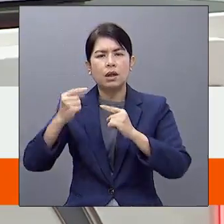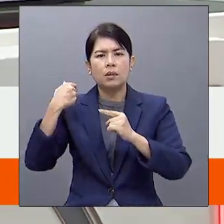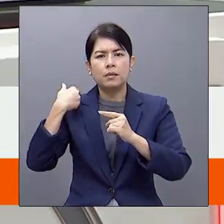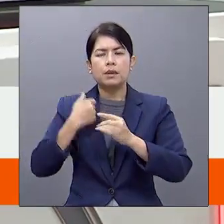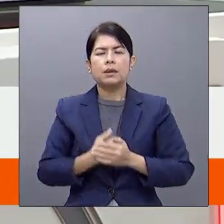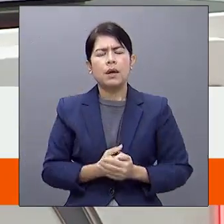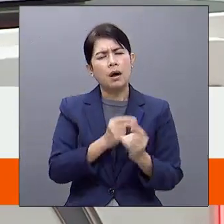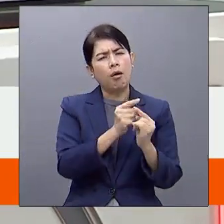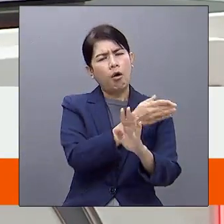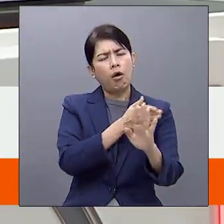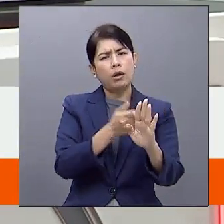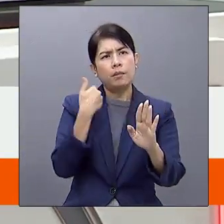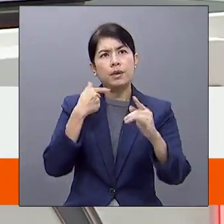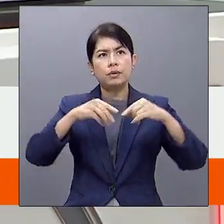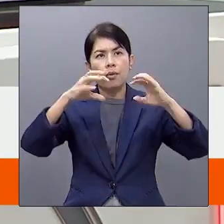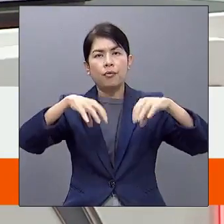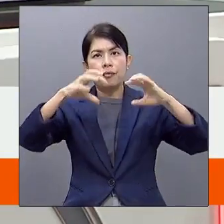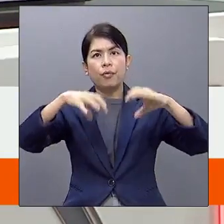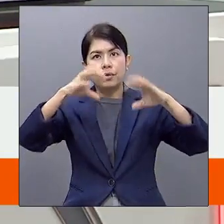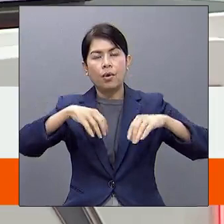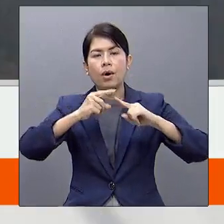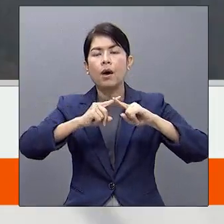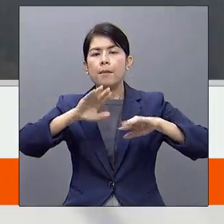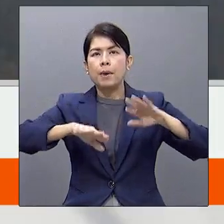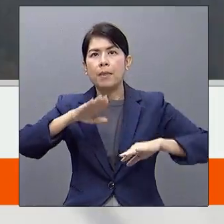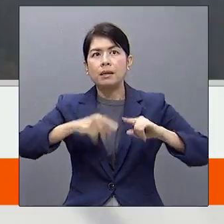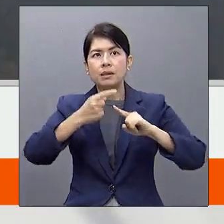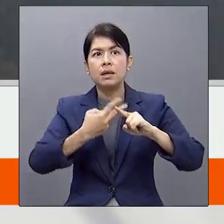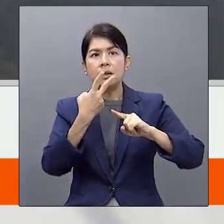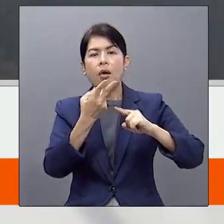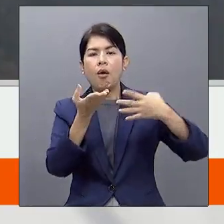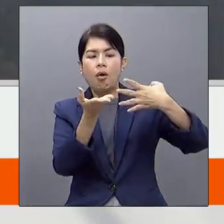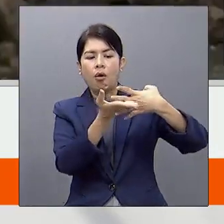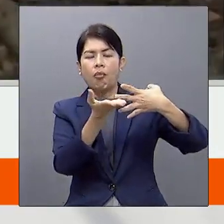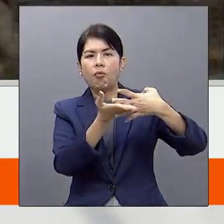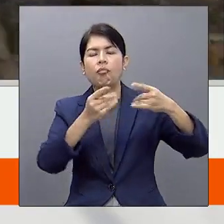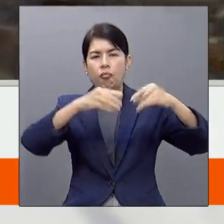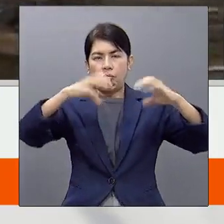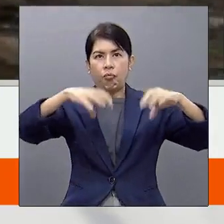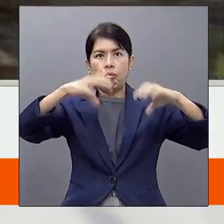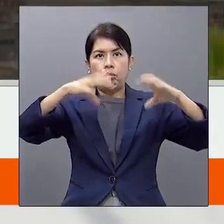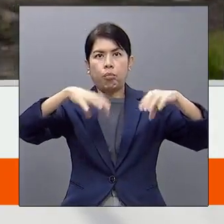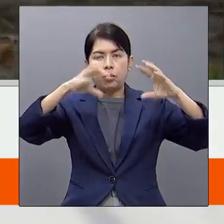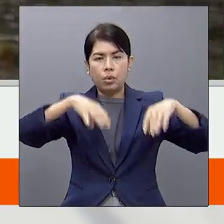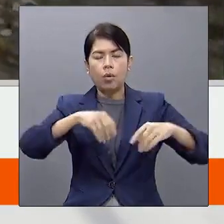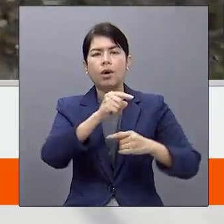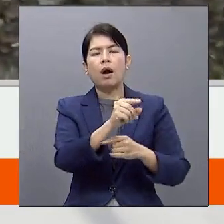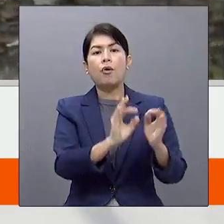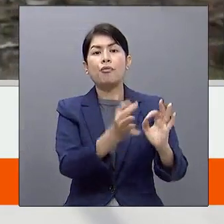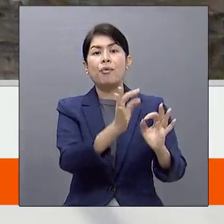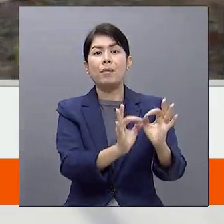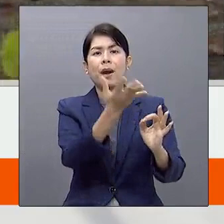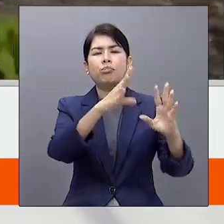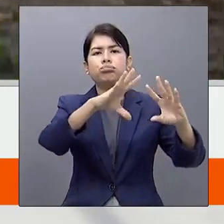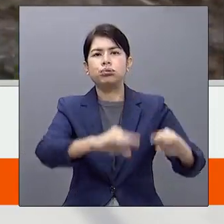เมื่อสักกลางเดือนกุมภาพันธ์มานี้นะครับพอฝนตกใหญ่เนี่ยไฟหยุดเลยยกเว้น